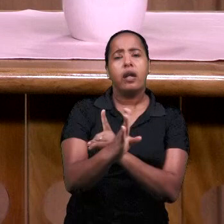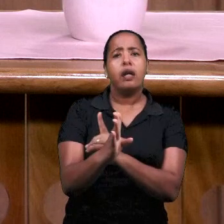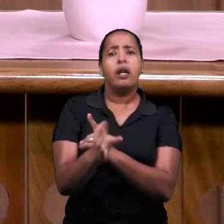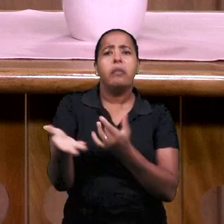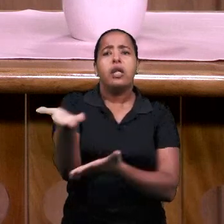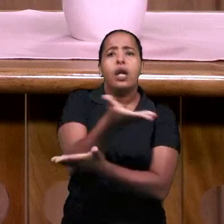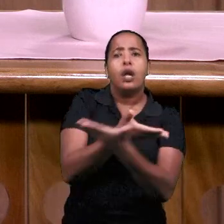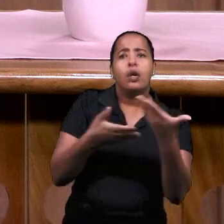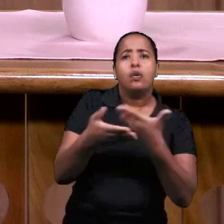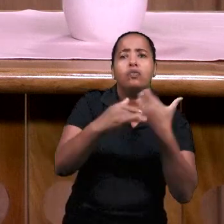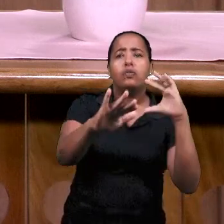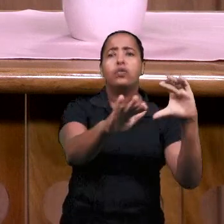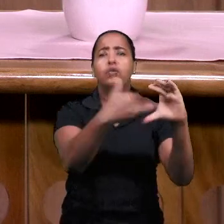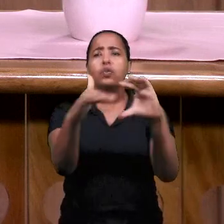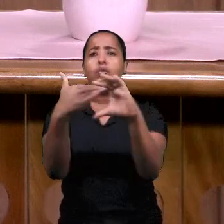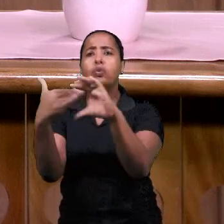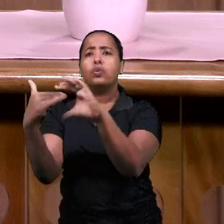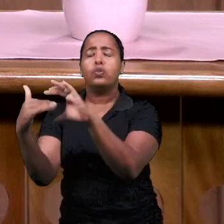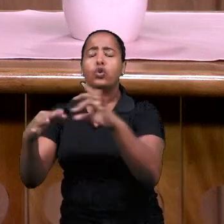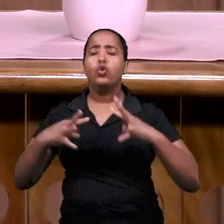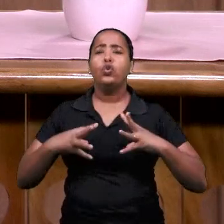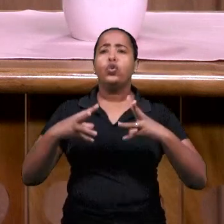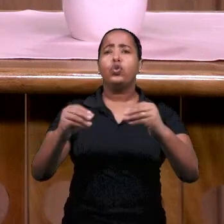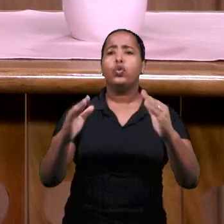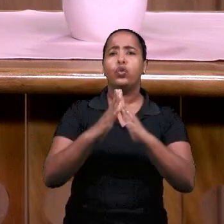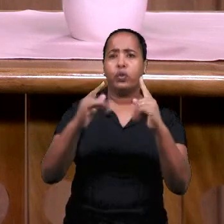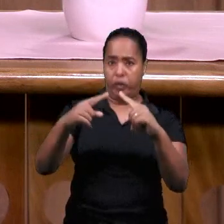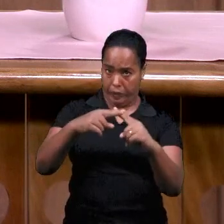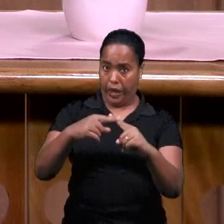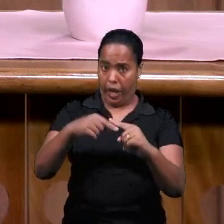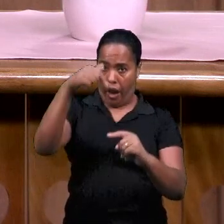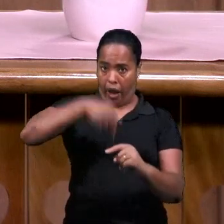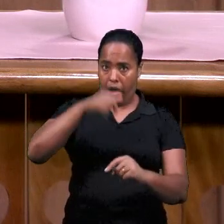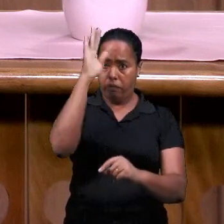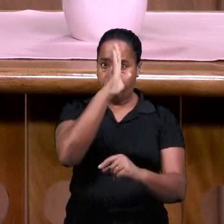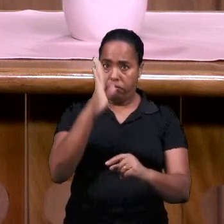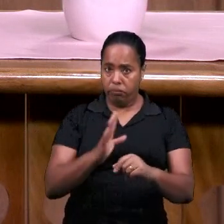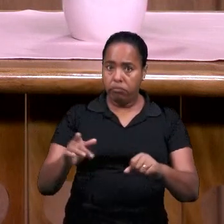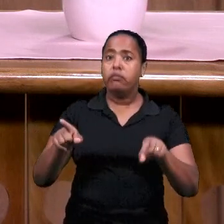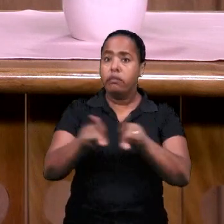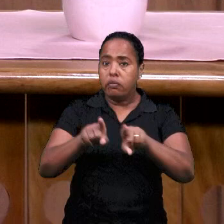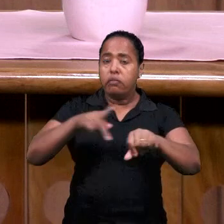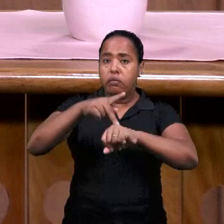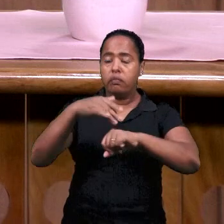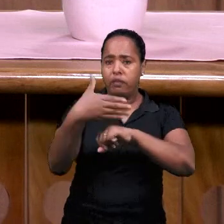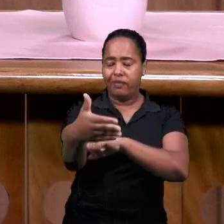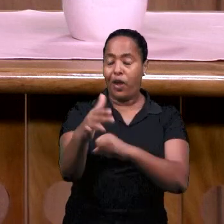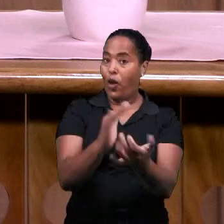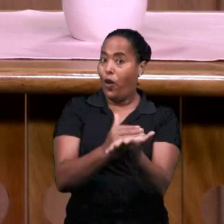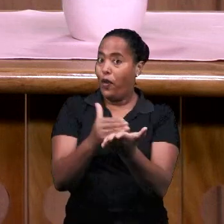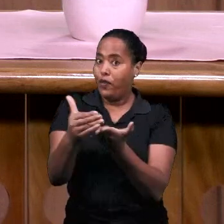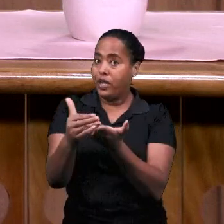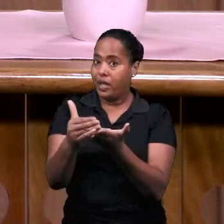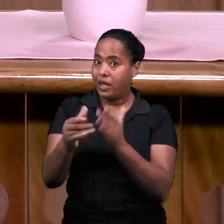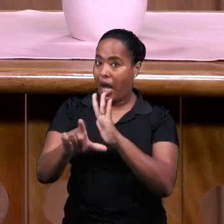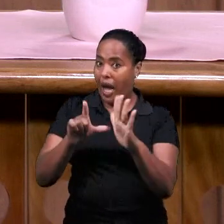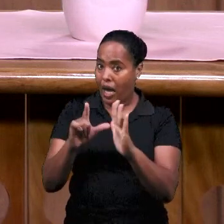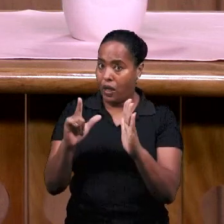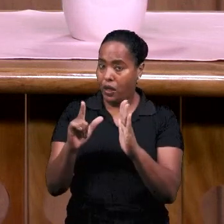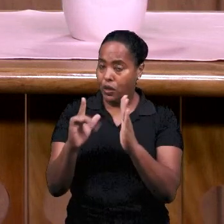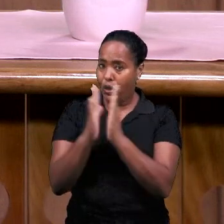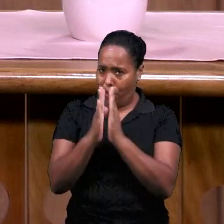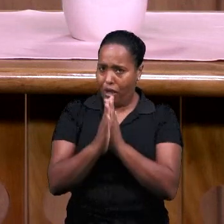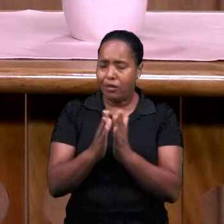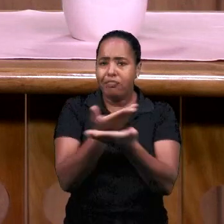dominicale, laquelle participent les frères et sœurs de toutes nos églises au Brésil et à l'étranger. Nous allons commencer par la